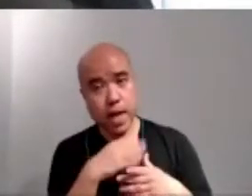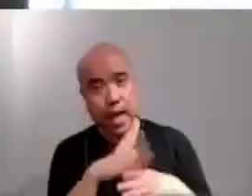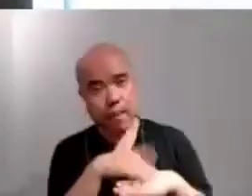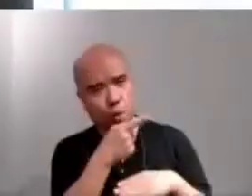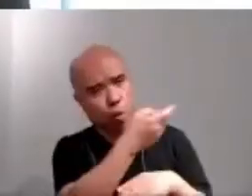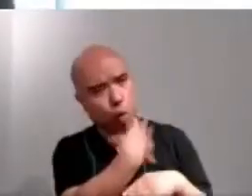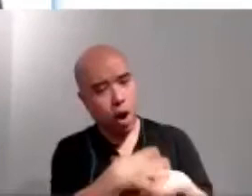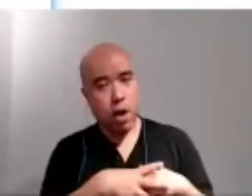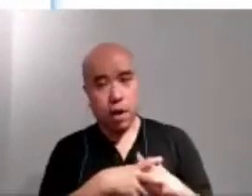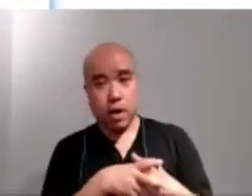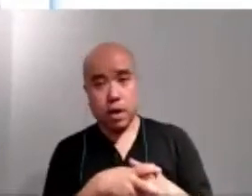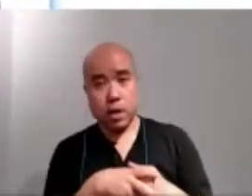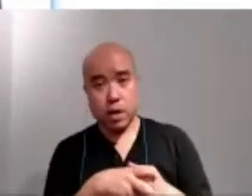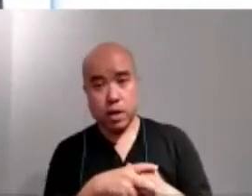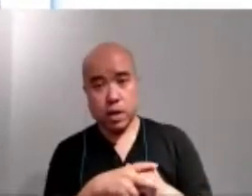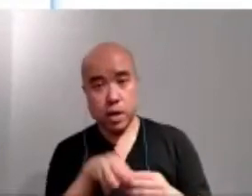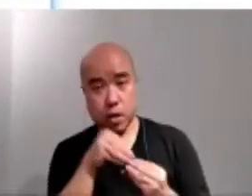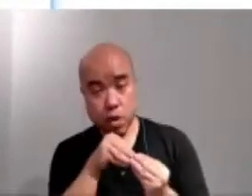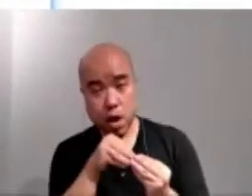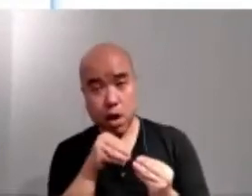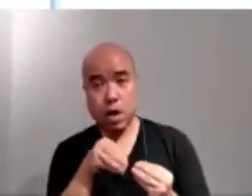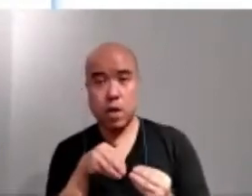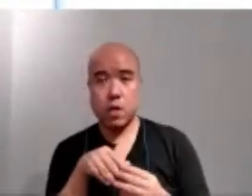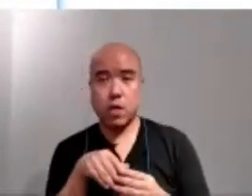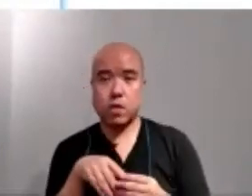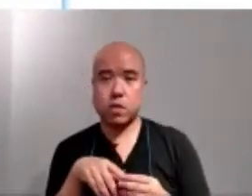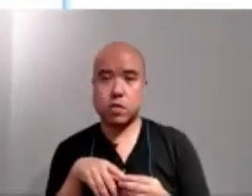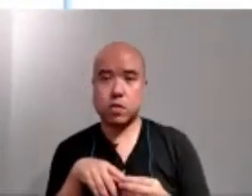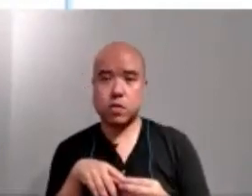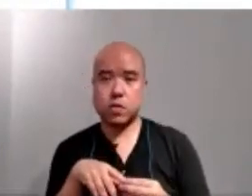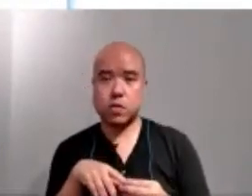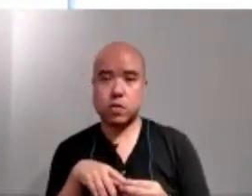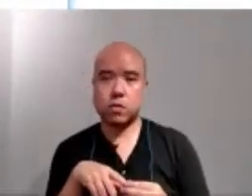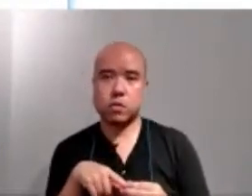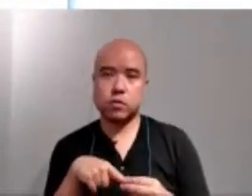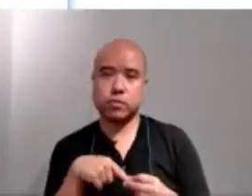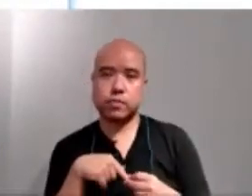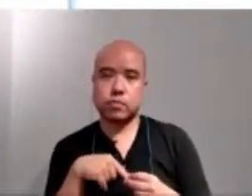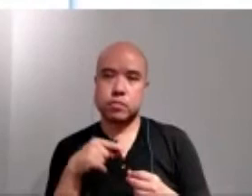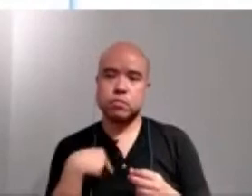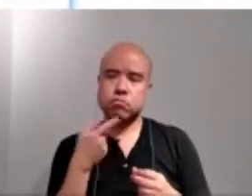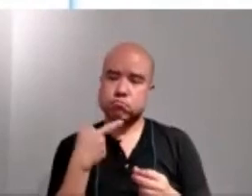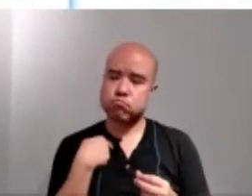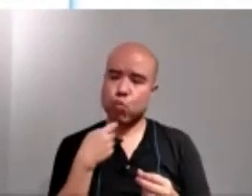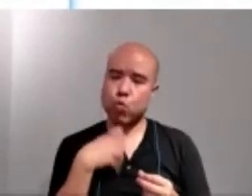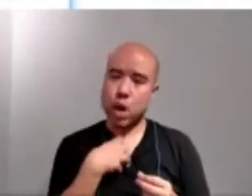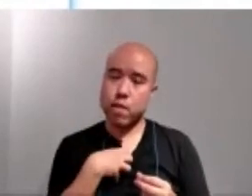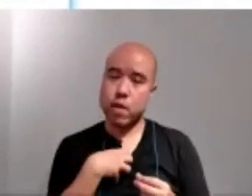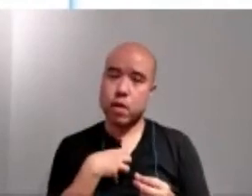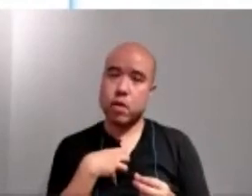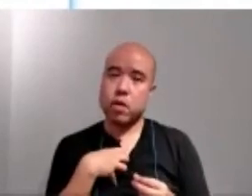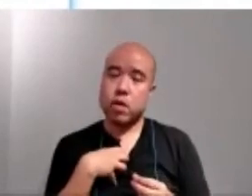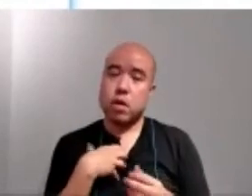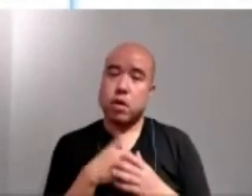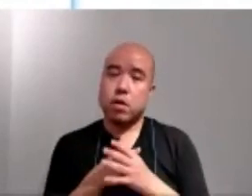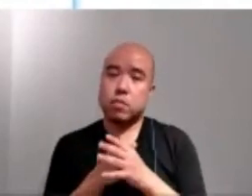佢话有两个 C， 即系 care 啊咁样。其实就正正系讲得出我即系呢几日嚟嘅一啲嘅睇法。 頭先都講啦，尤